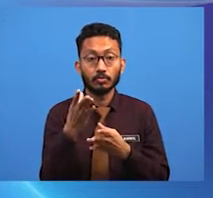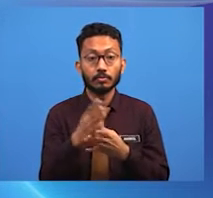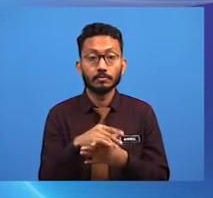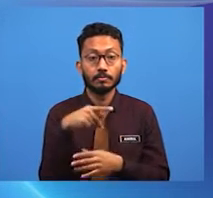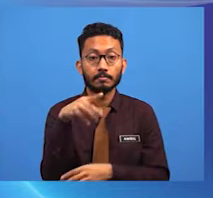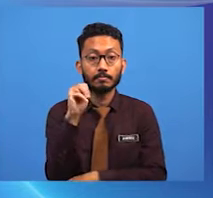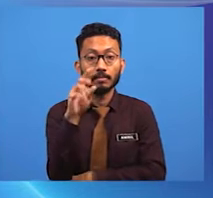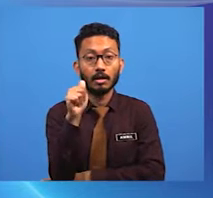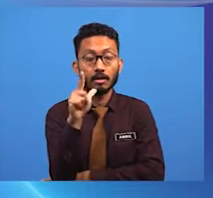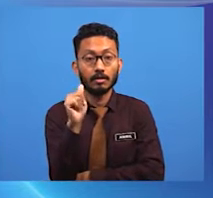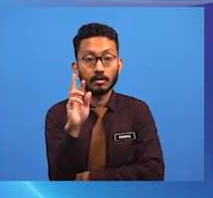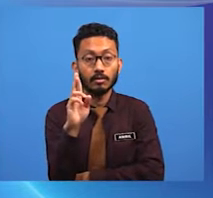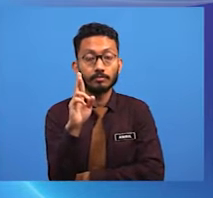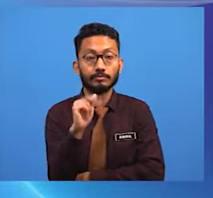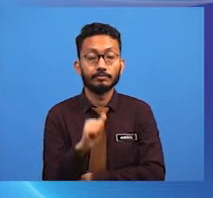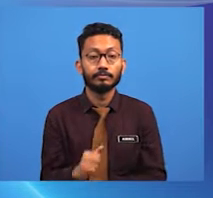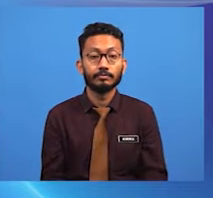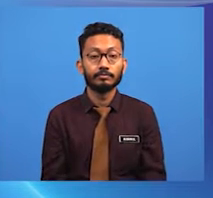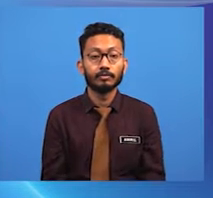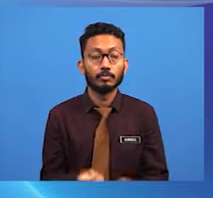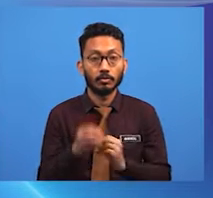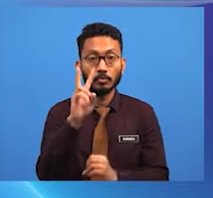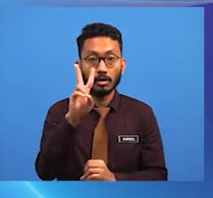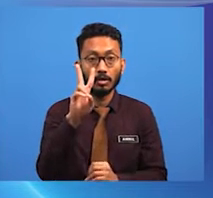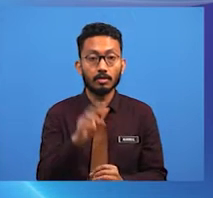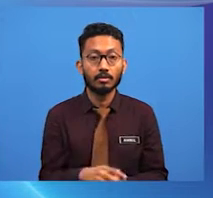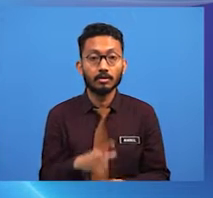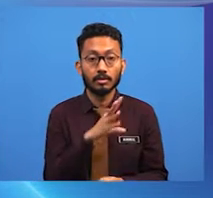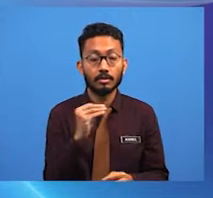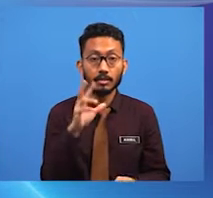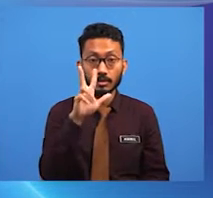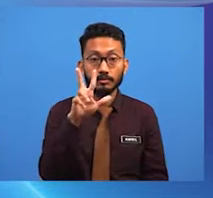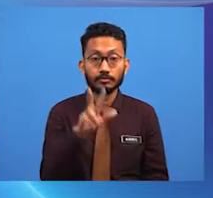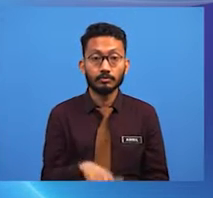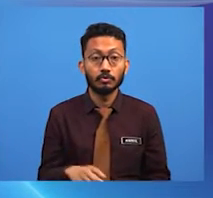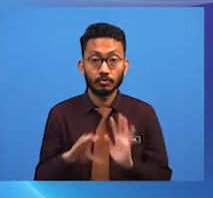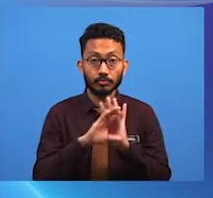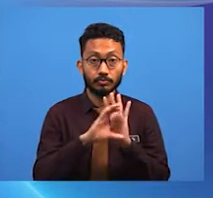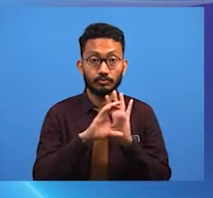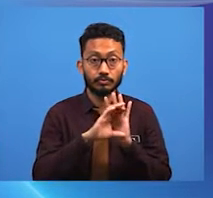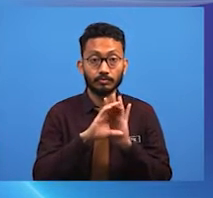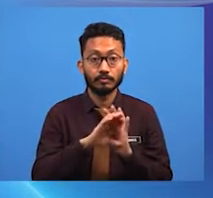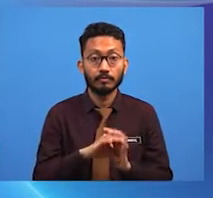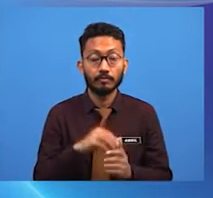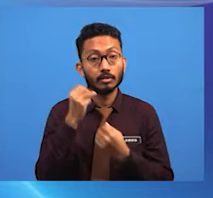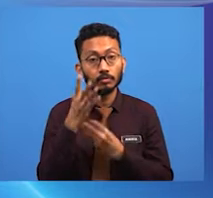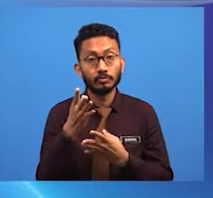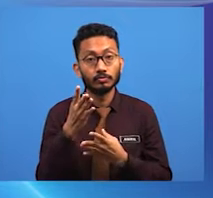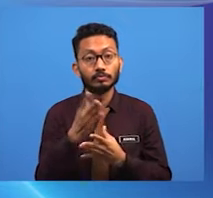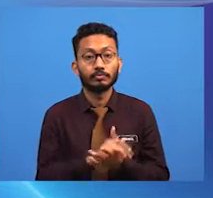pemalar. Manakala yang kedua dan ketiga ialah contoh